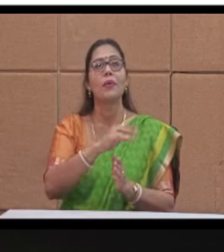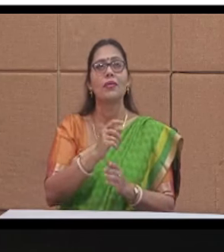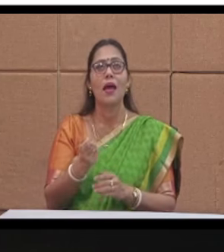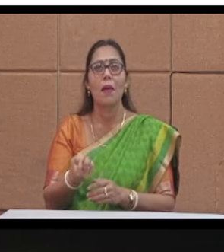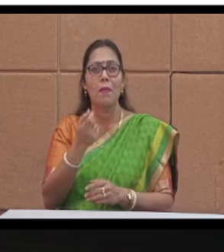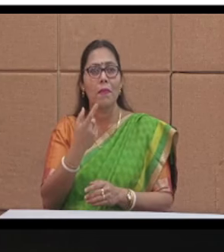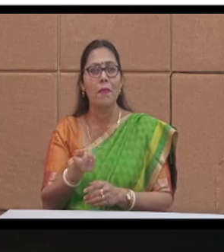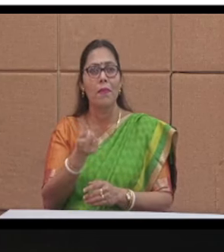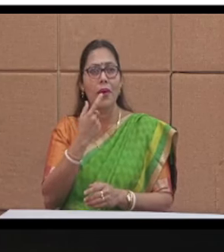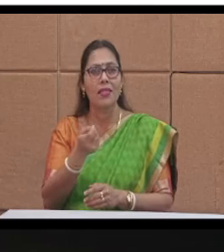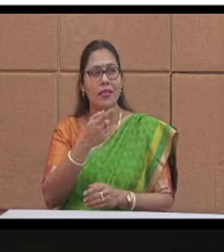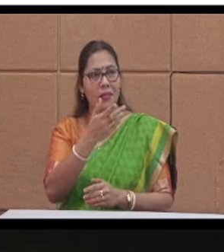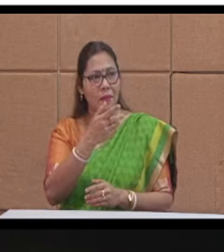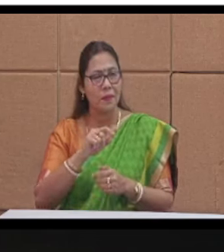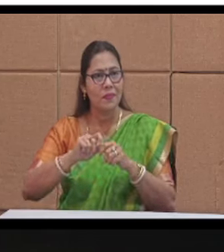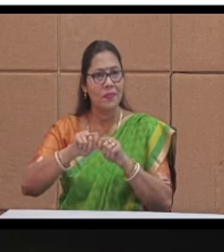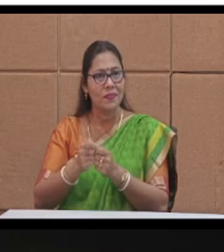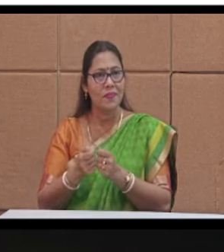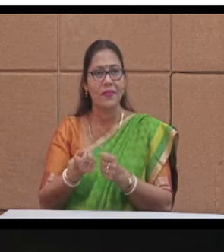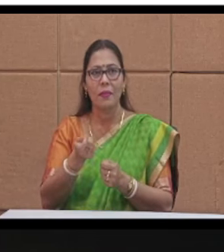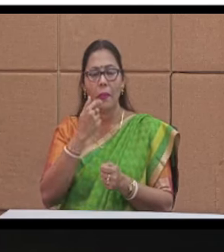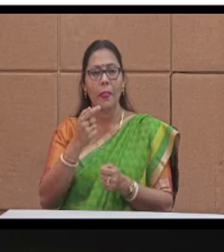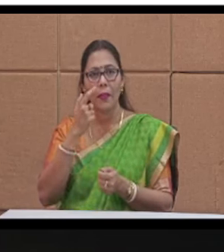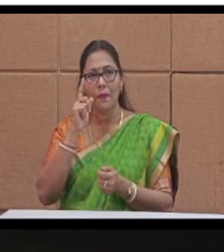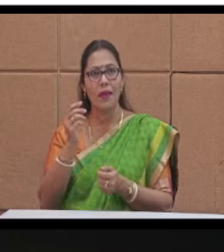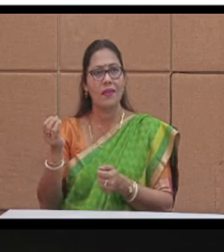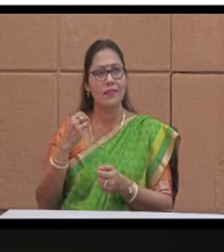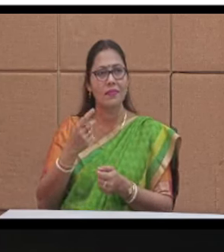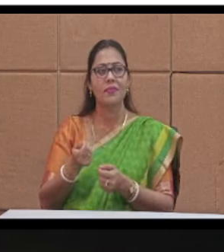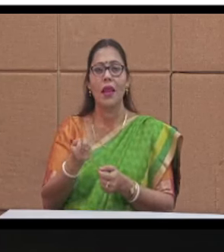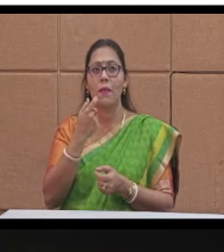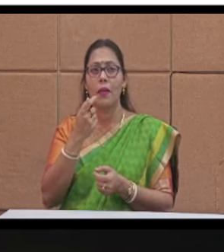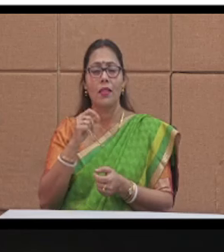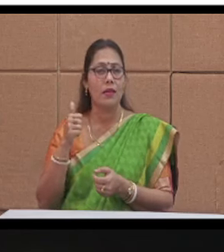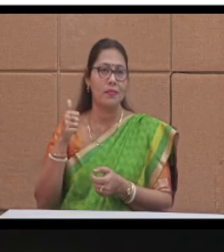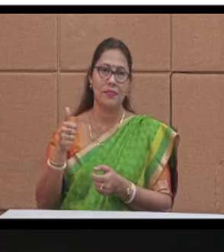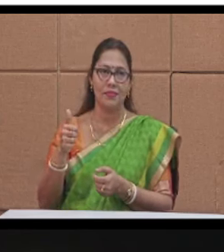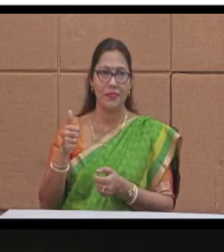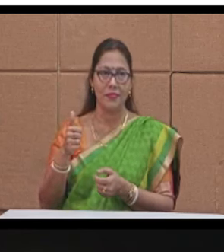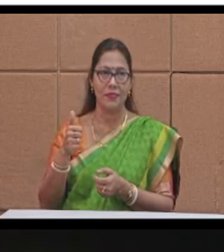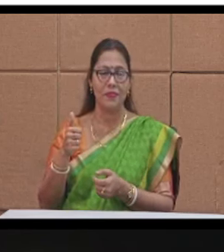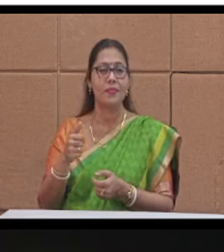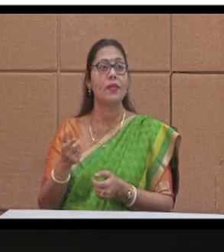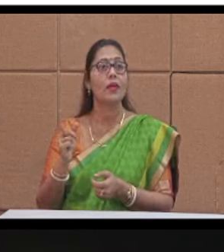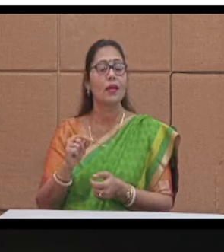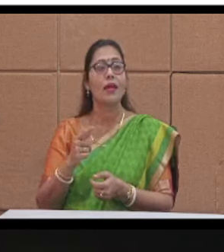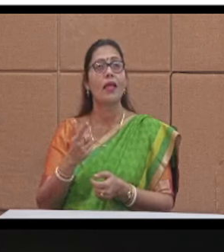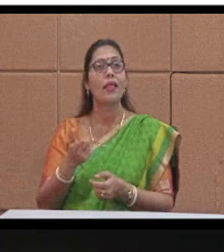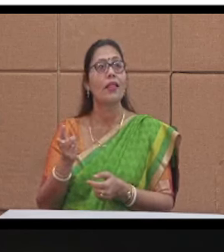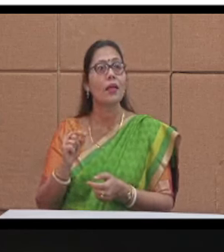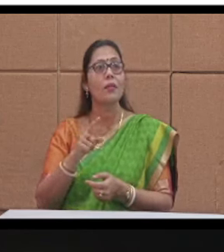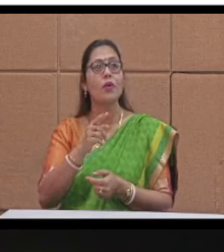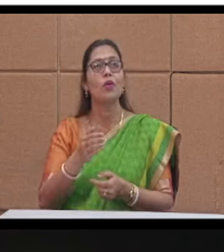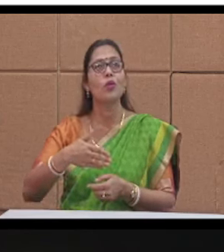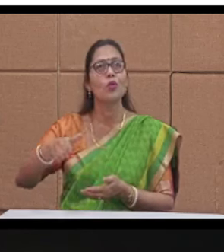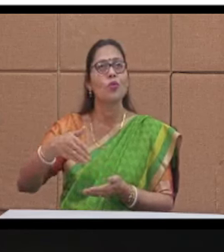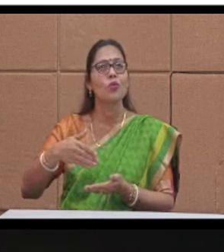বাদামওয়ালা যাচ্ছিল একটু বাদাম মা কিনে দিল খেতে কিন্তু খুব ভালো তাঁত খোলে মা